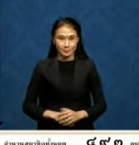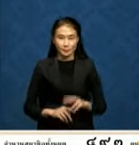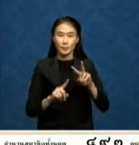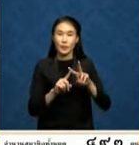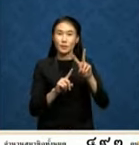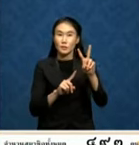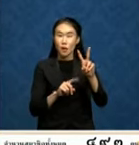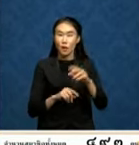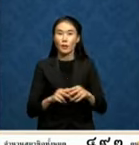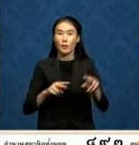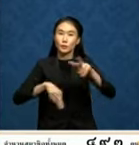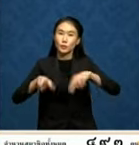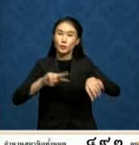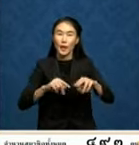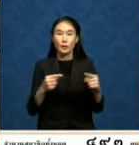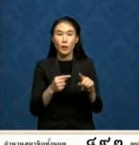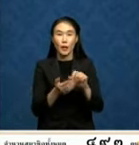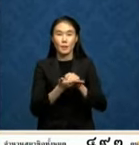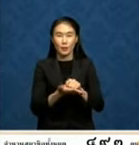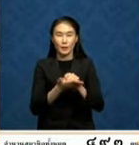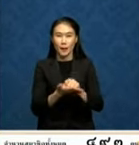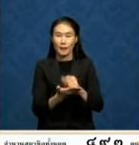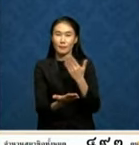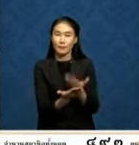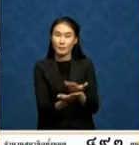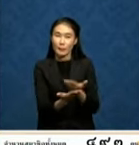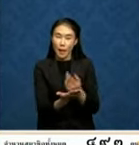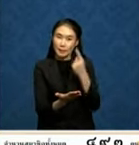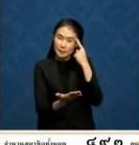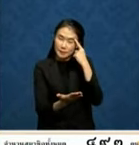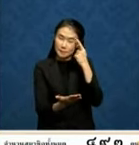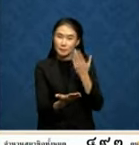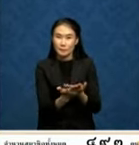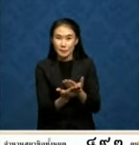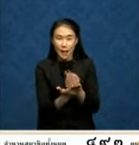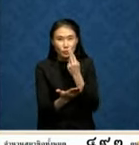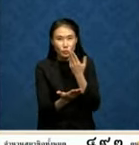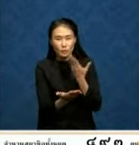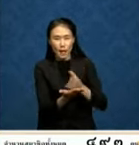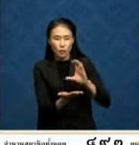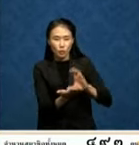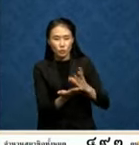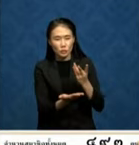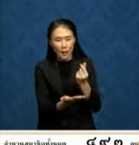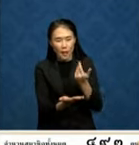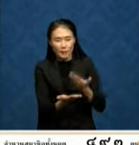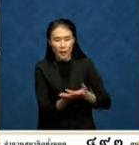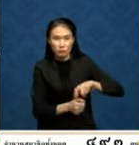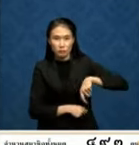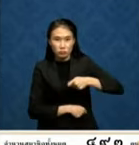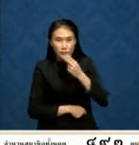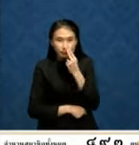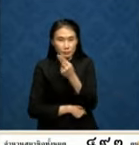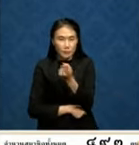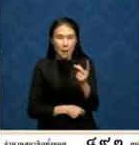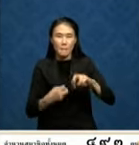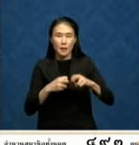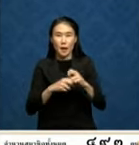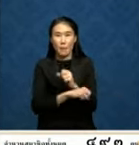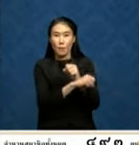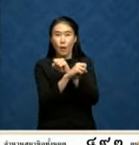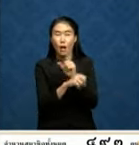2. การกำกับอัตราค่าบริการโดยบริหารจัดการต้นทุนการผลิตไฟฟ้าลดผลกระทบค่า